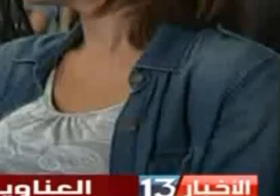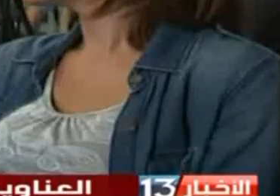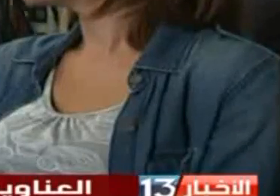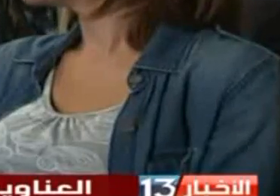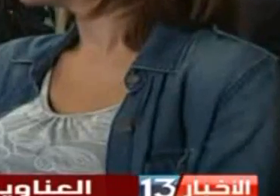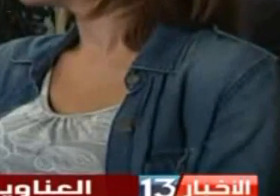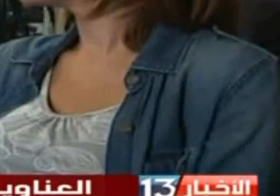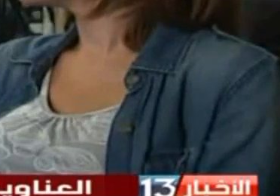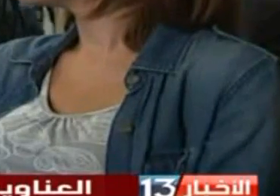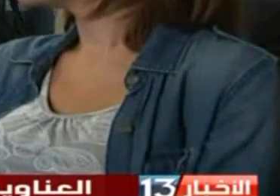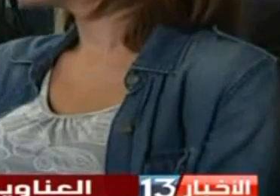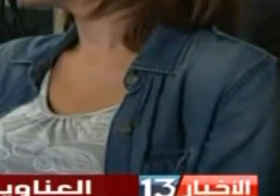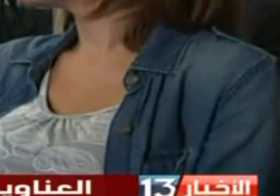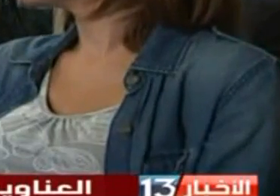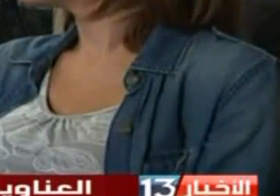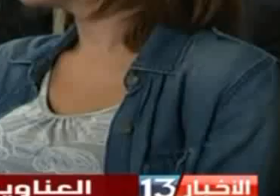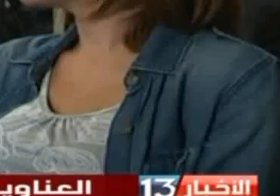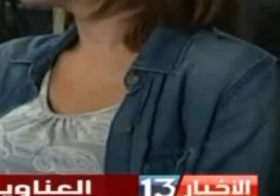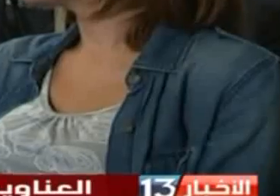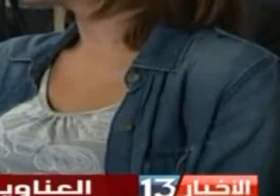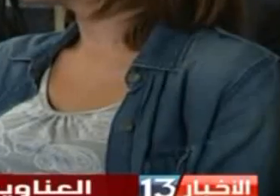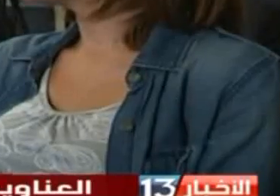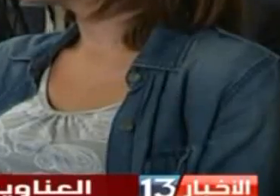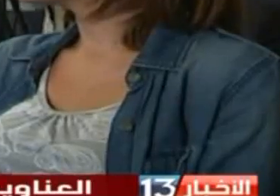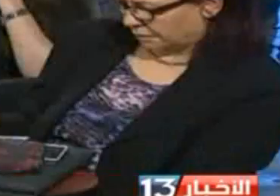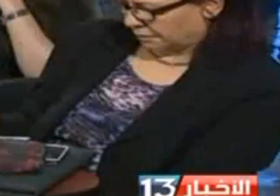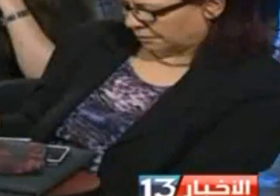وتوفر الانتاج وتجديد الرقبه في